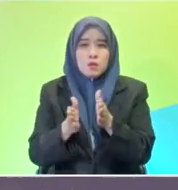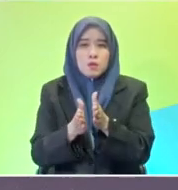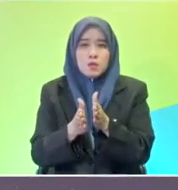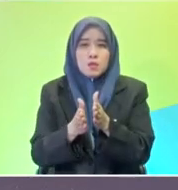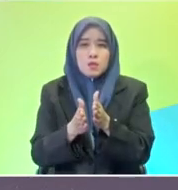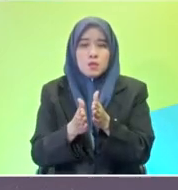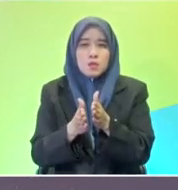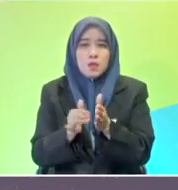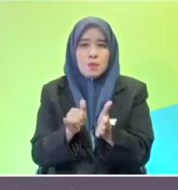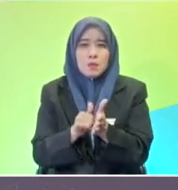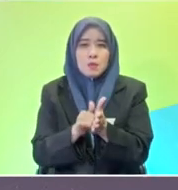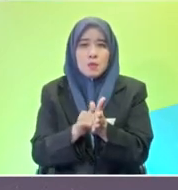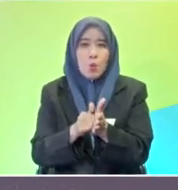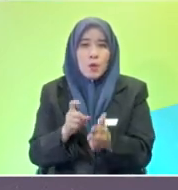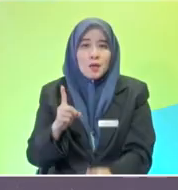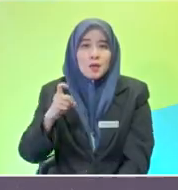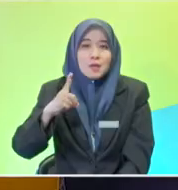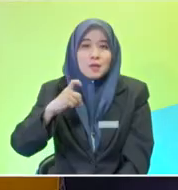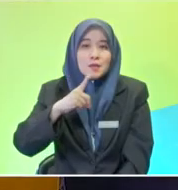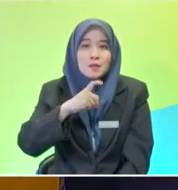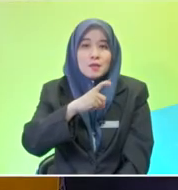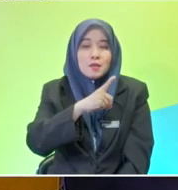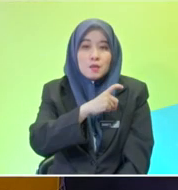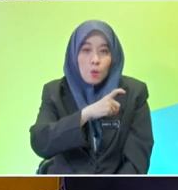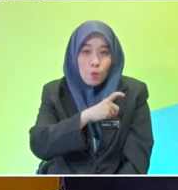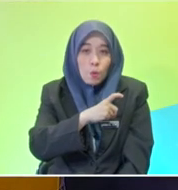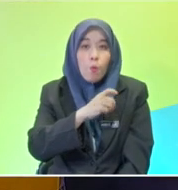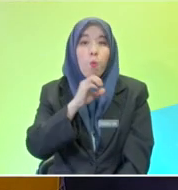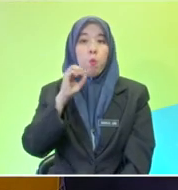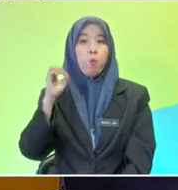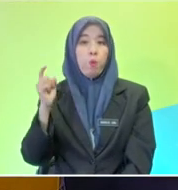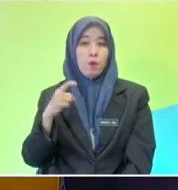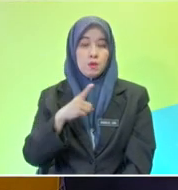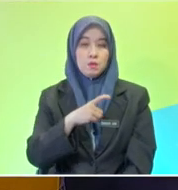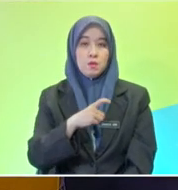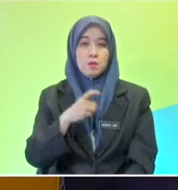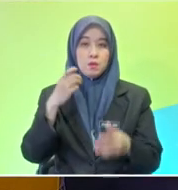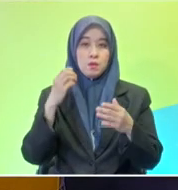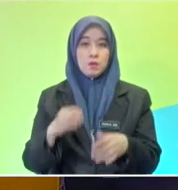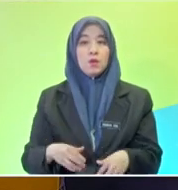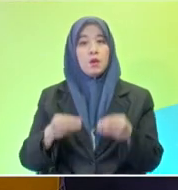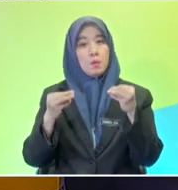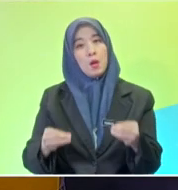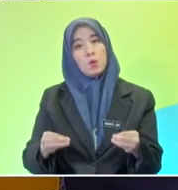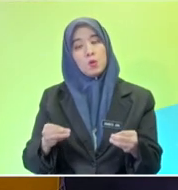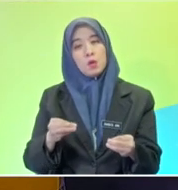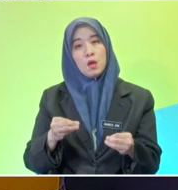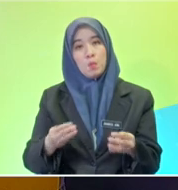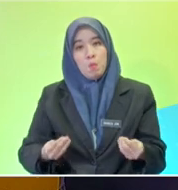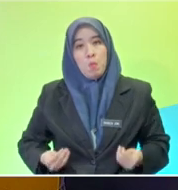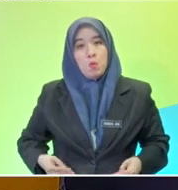Ya, betul. Cacing, cikgu. Cacing. Dia pun makhluk juga. Betul. Nak hidup